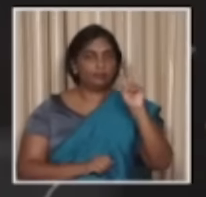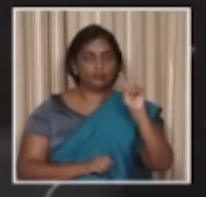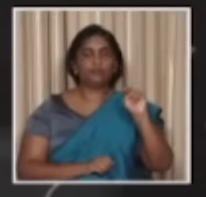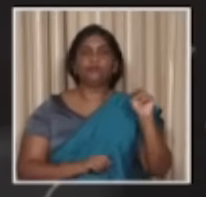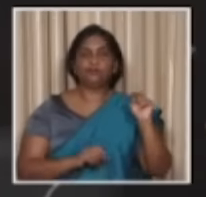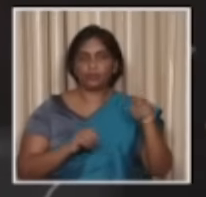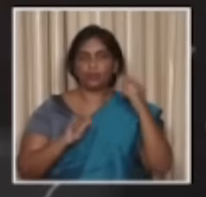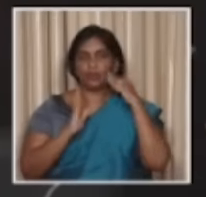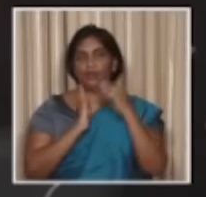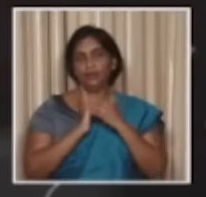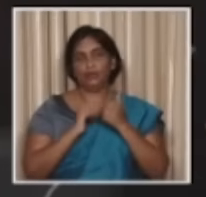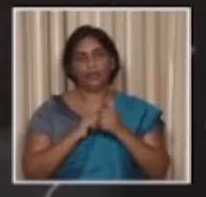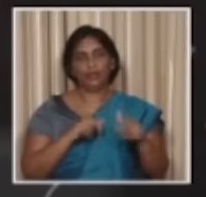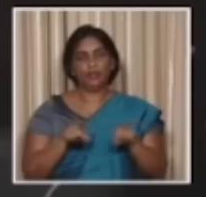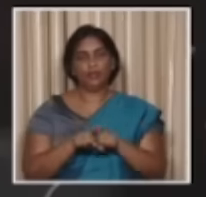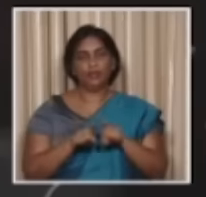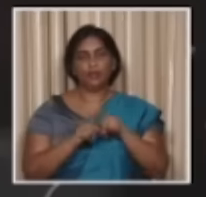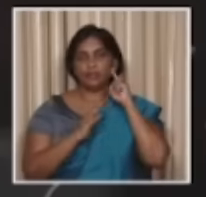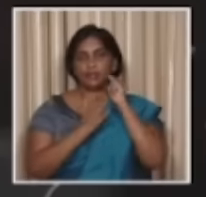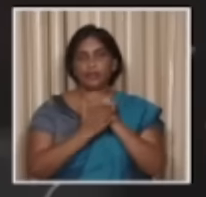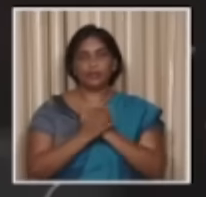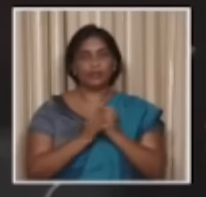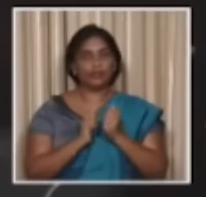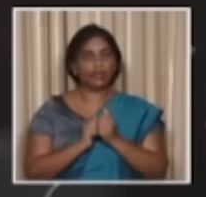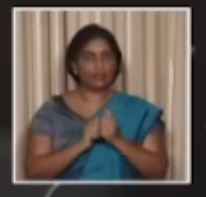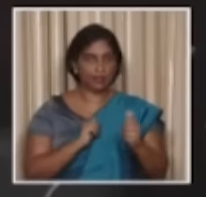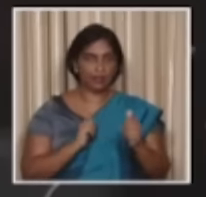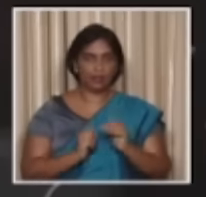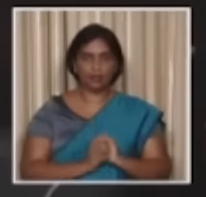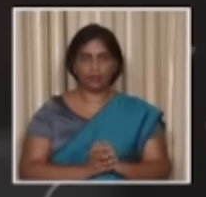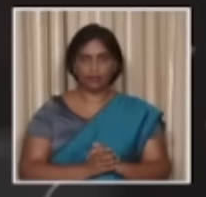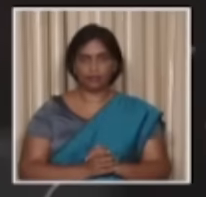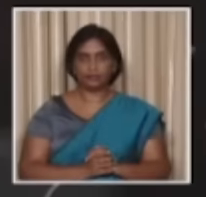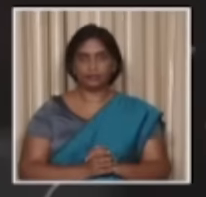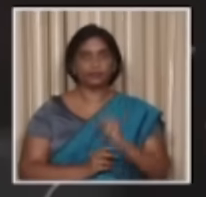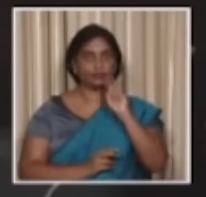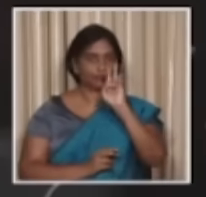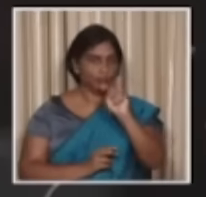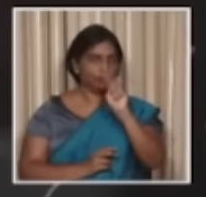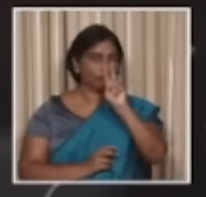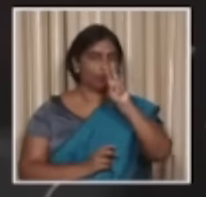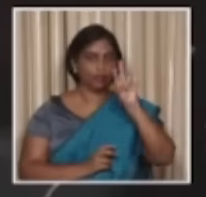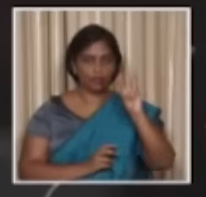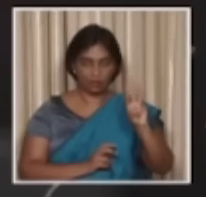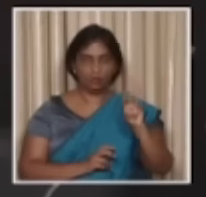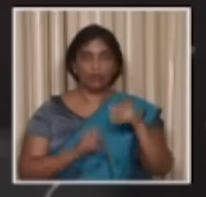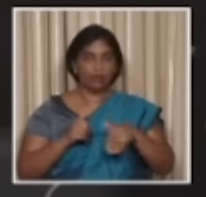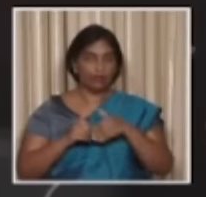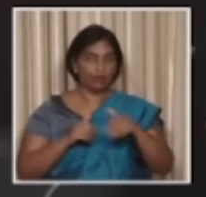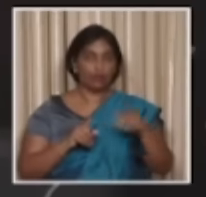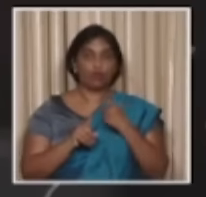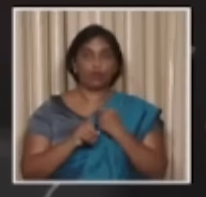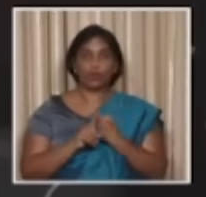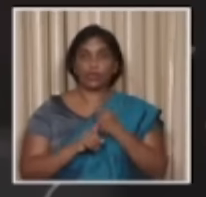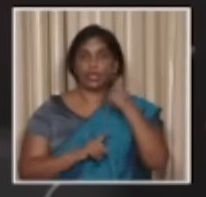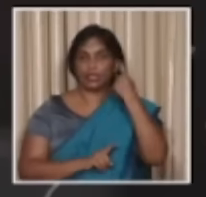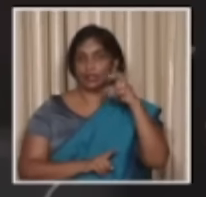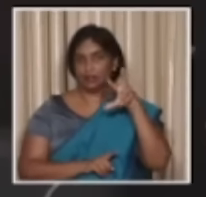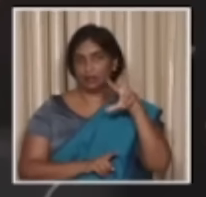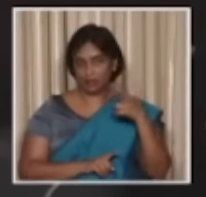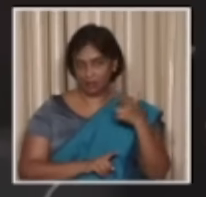8300ක් වියදම් කළා තියෙනවා රජය. වෙන් කළා තියෙනවා. 2023 මේ වෙනකොට රුපියල් කෝටි